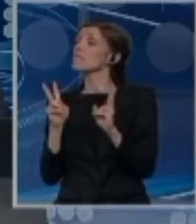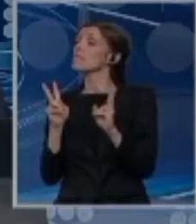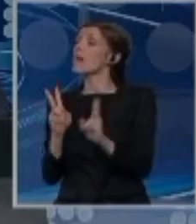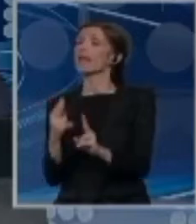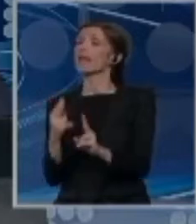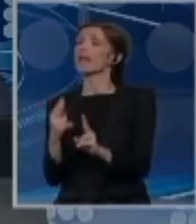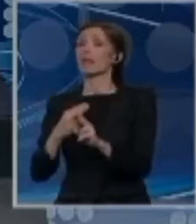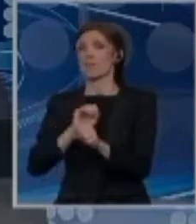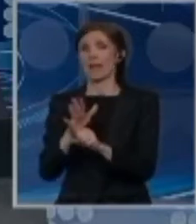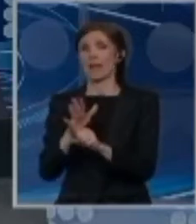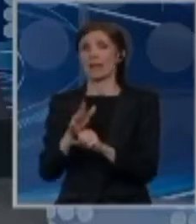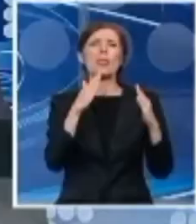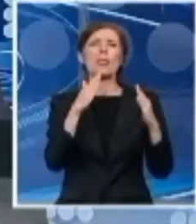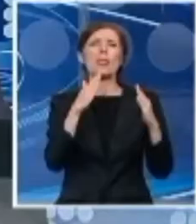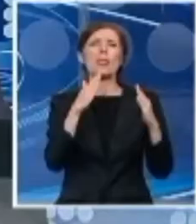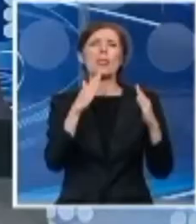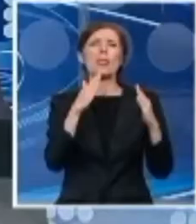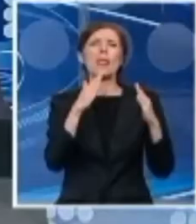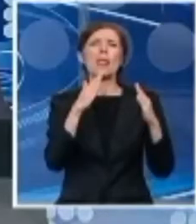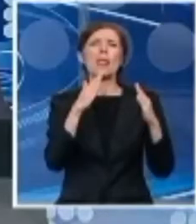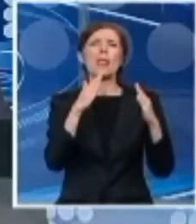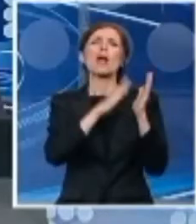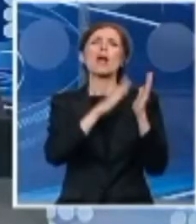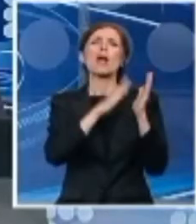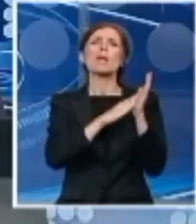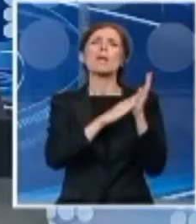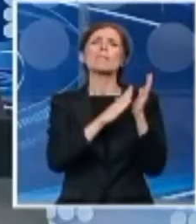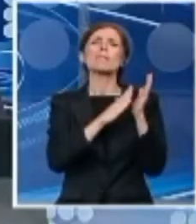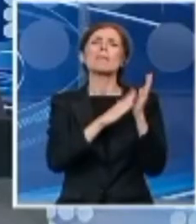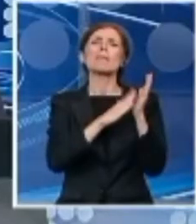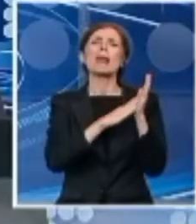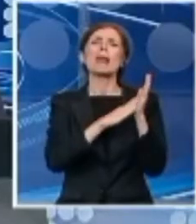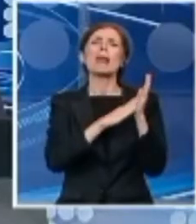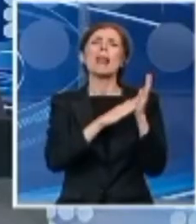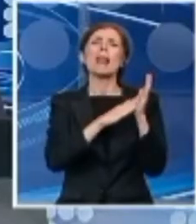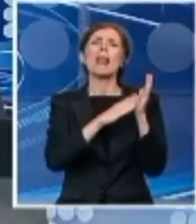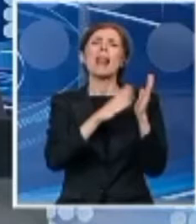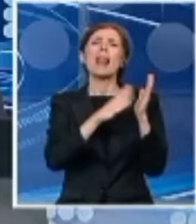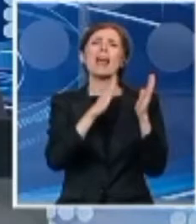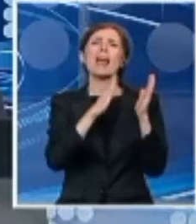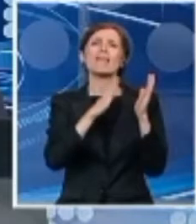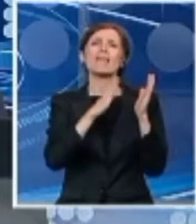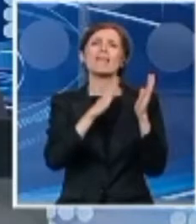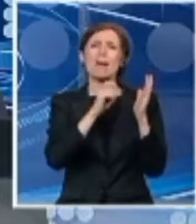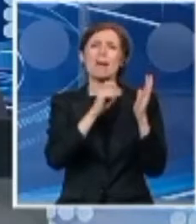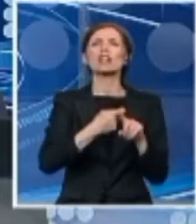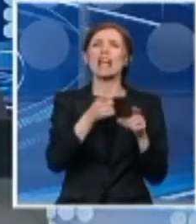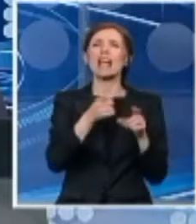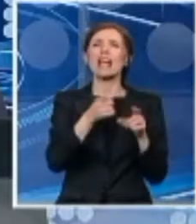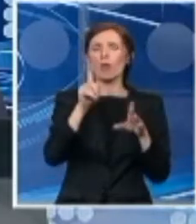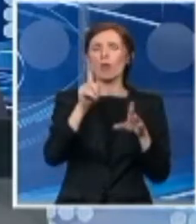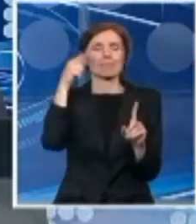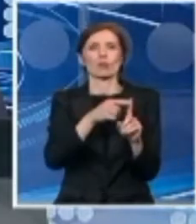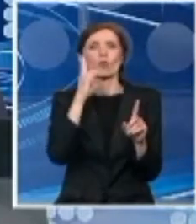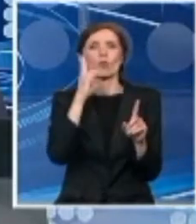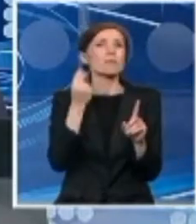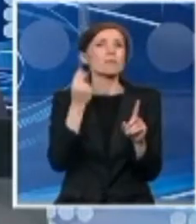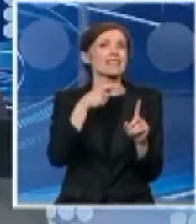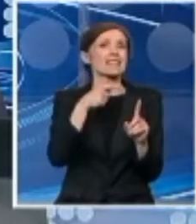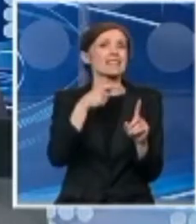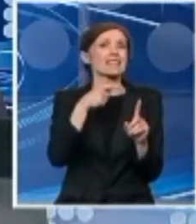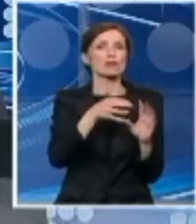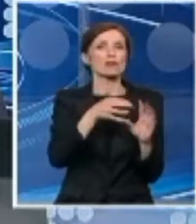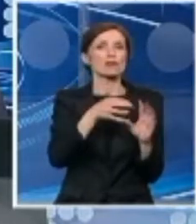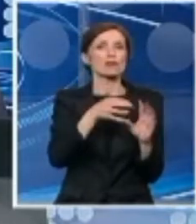Kuće Lemaću u Kisačkoj ulici, simboli Novog Sada koji ga povezuje sa jednim od anećna učika svih Fredbertom Einštejnom.